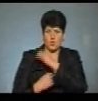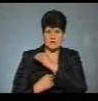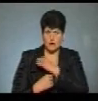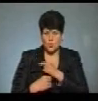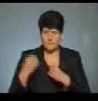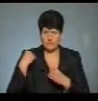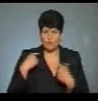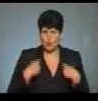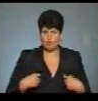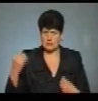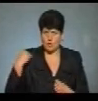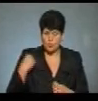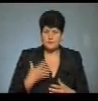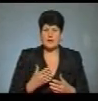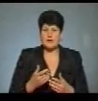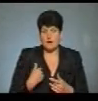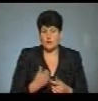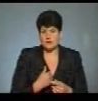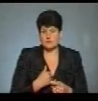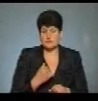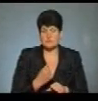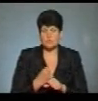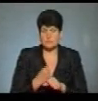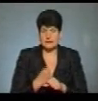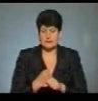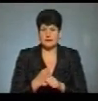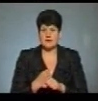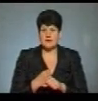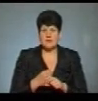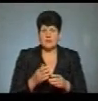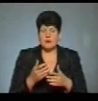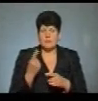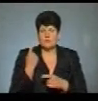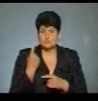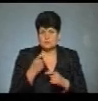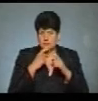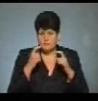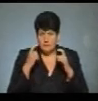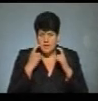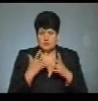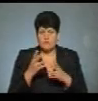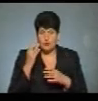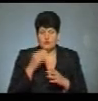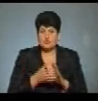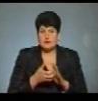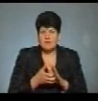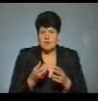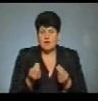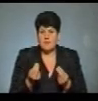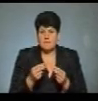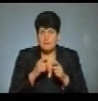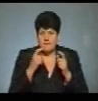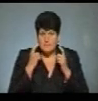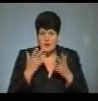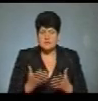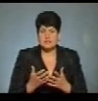які в мене були, використовувалися протягом декількох днів, оскільки я не мав де та за які кошти купити маски, враховуючи дефіцит та ціни і те,